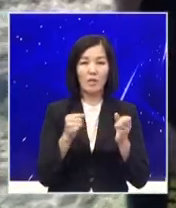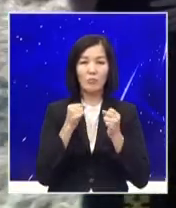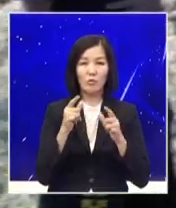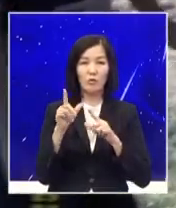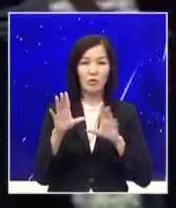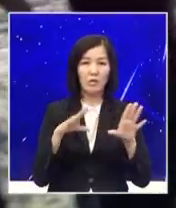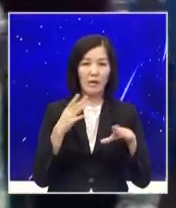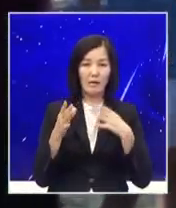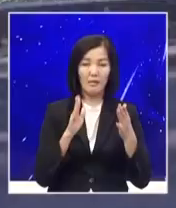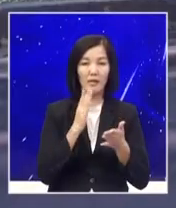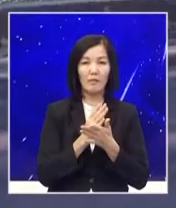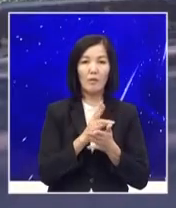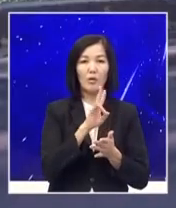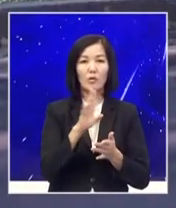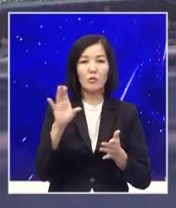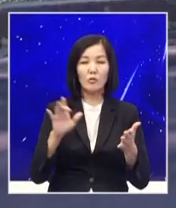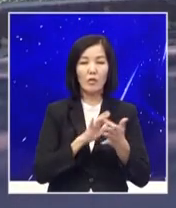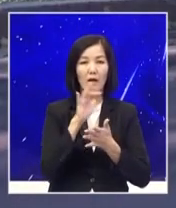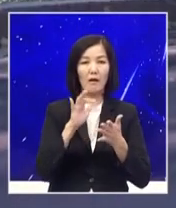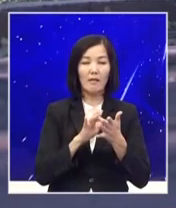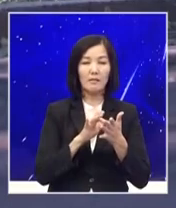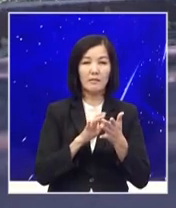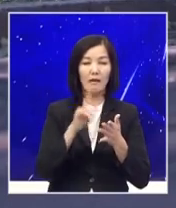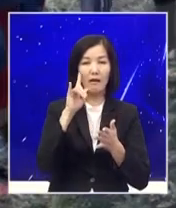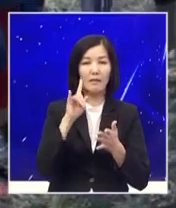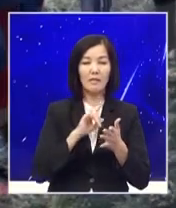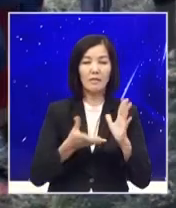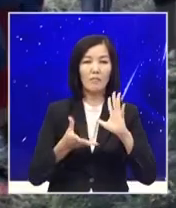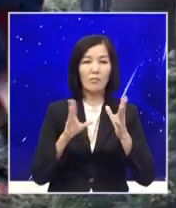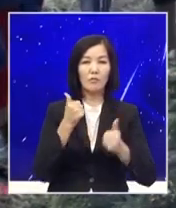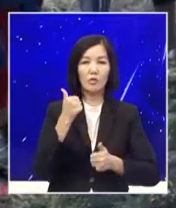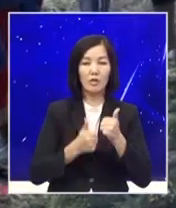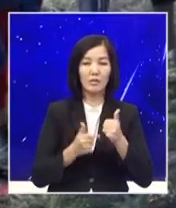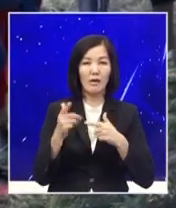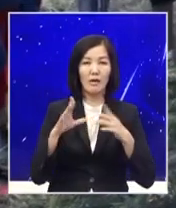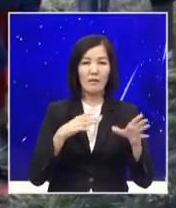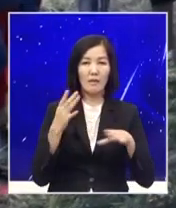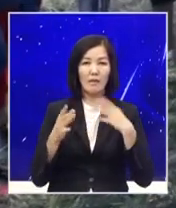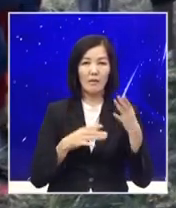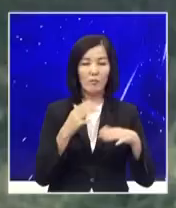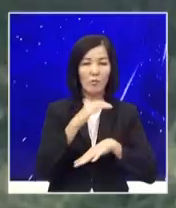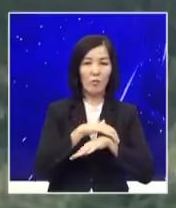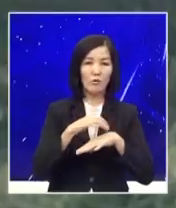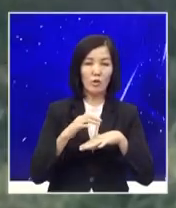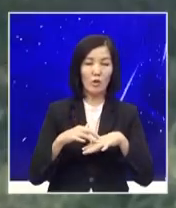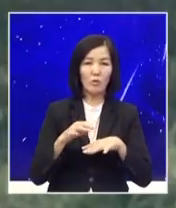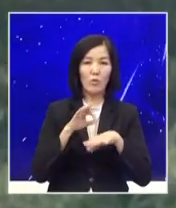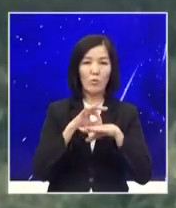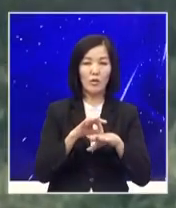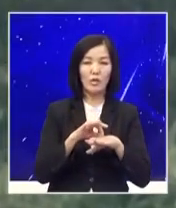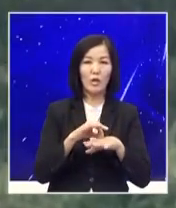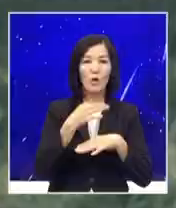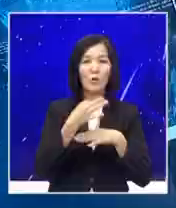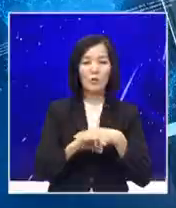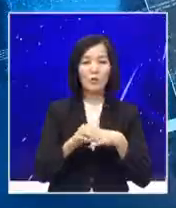ерлер құрама командасы Нұр-Сұлтан қаласында өтетін ел біріншілігіне дайындалып жатыр. Жасөспірімдер болса Көкшетауда бақ сынайды. Республикалық жарыс күз